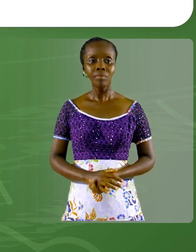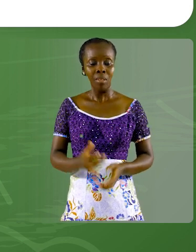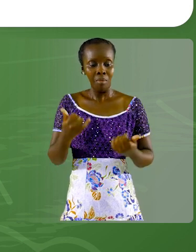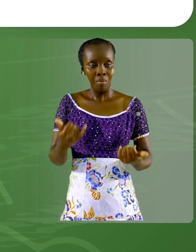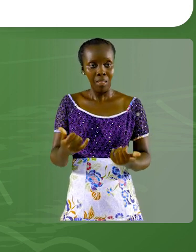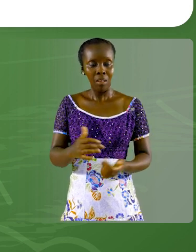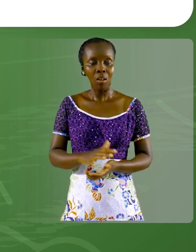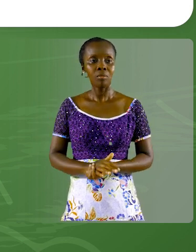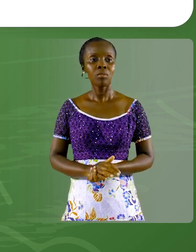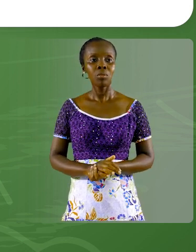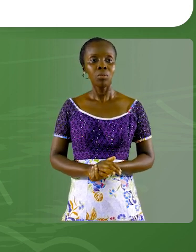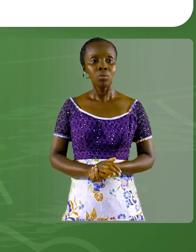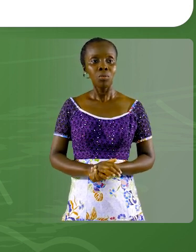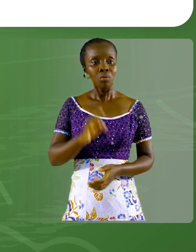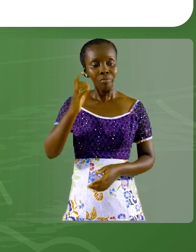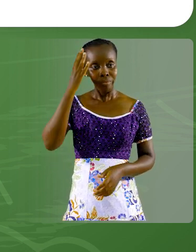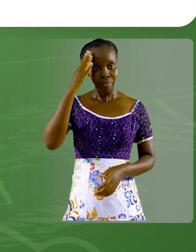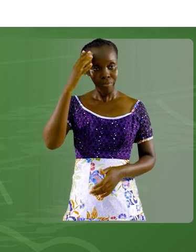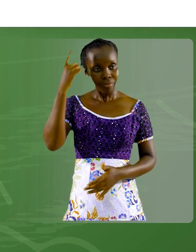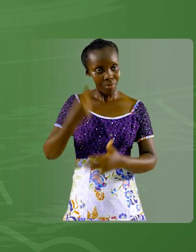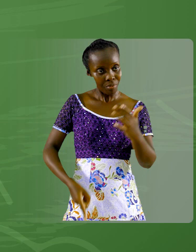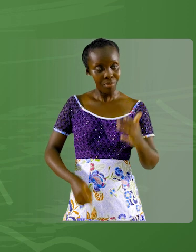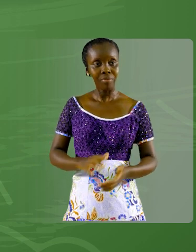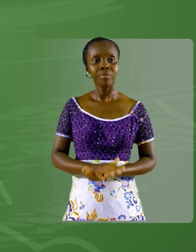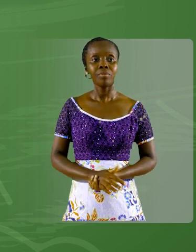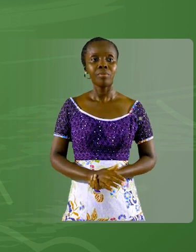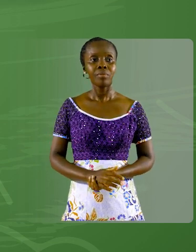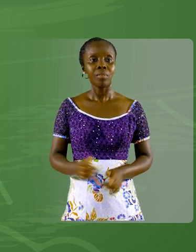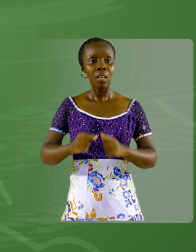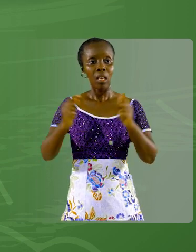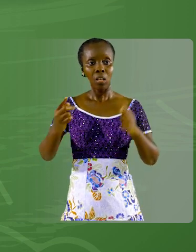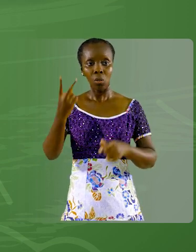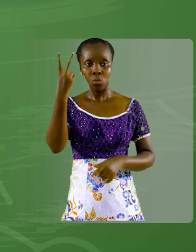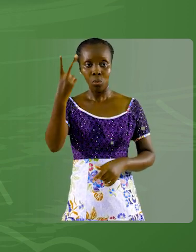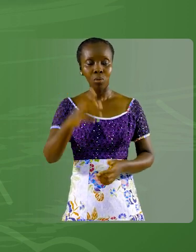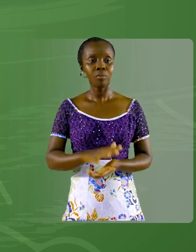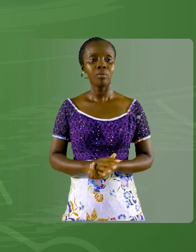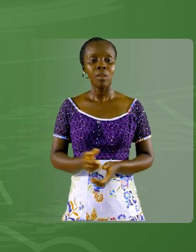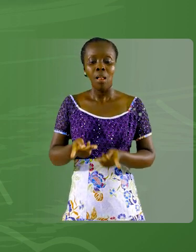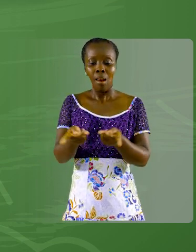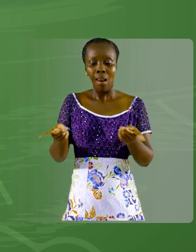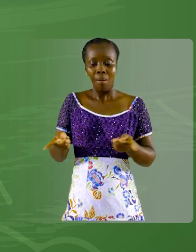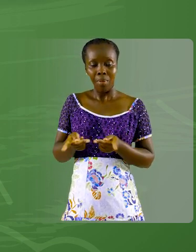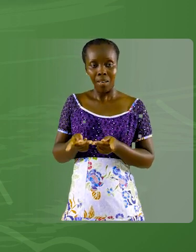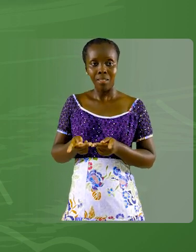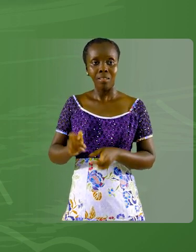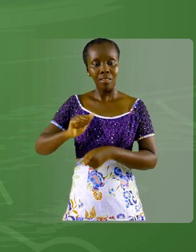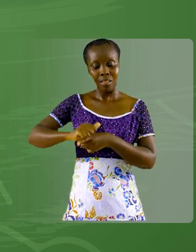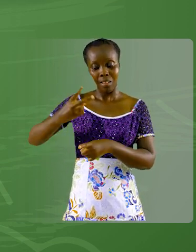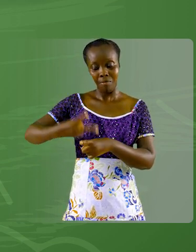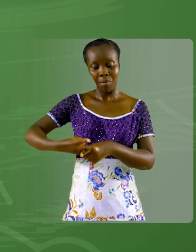pouvons-nous dire de la place de l'adverbe? Notons, grande place des